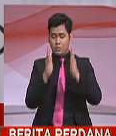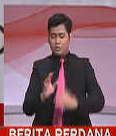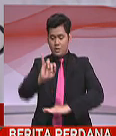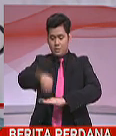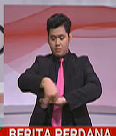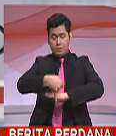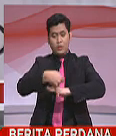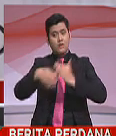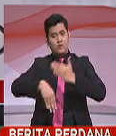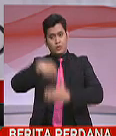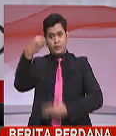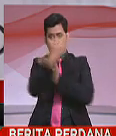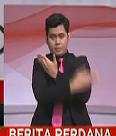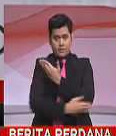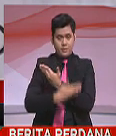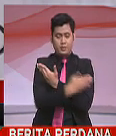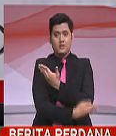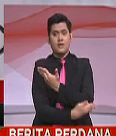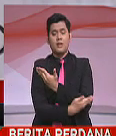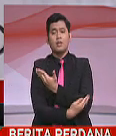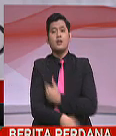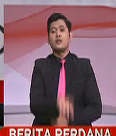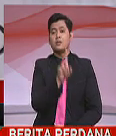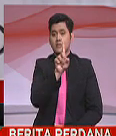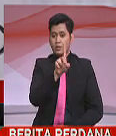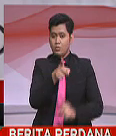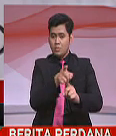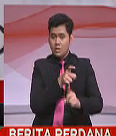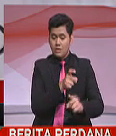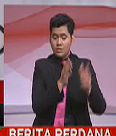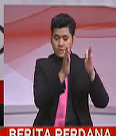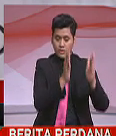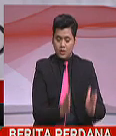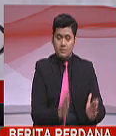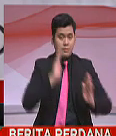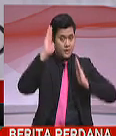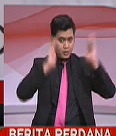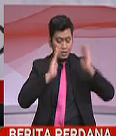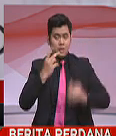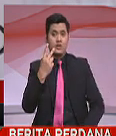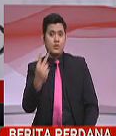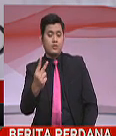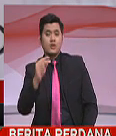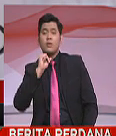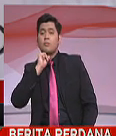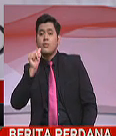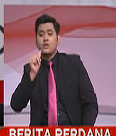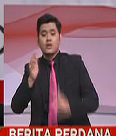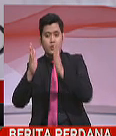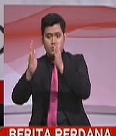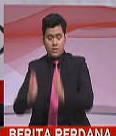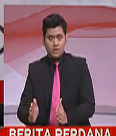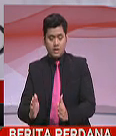jangkitan dari luar negara yang melibatkan 1 warga negara dan 2 bukan warga negara yang tiba dari negara